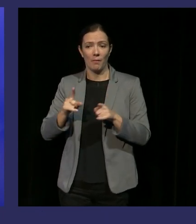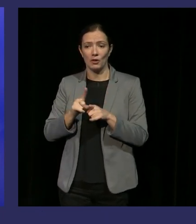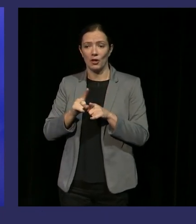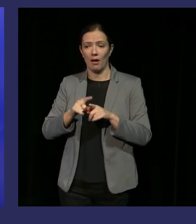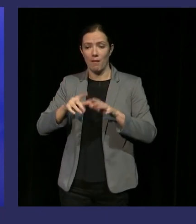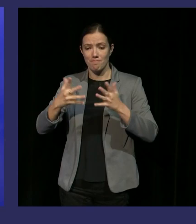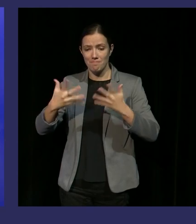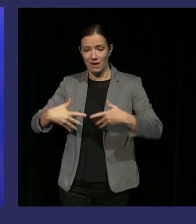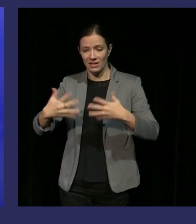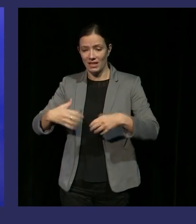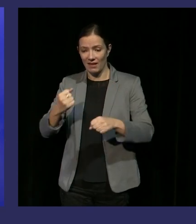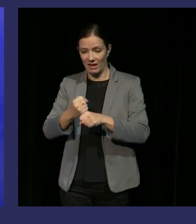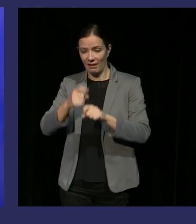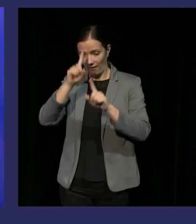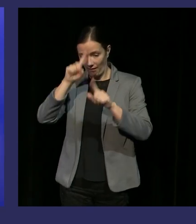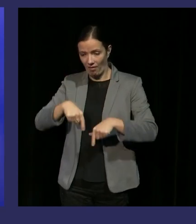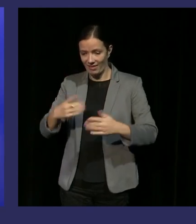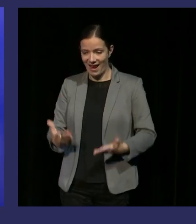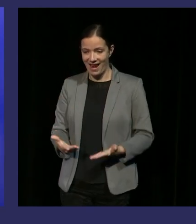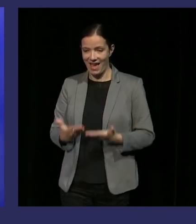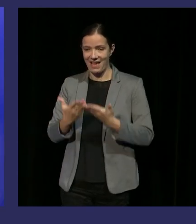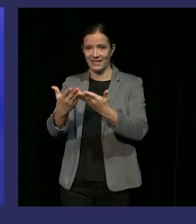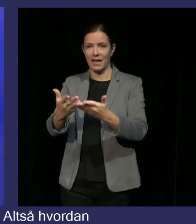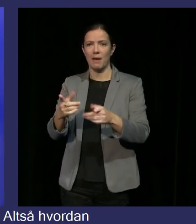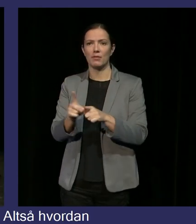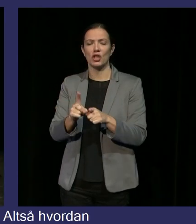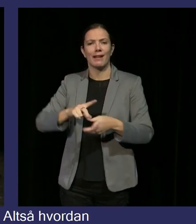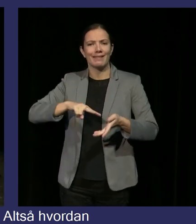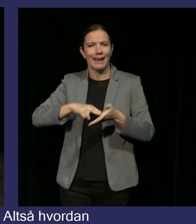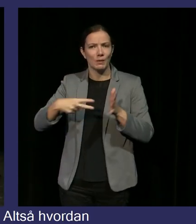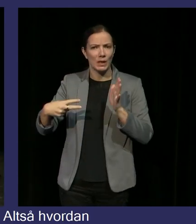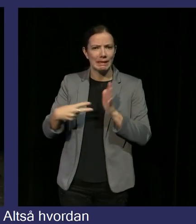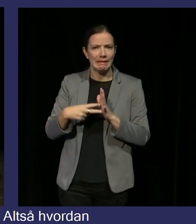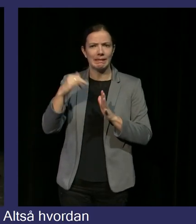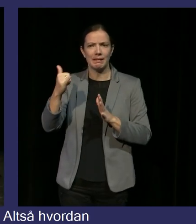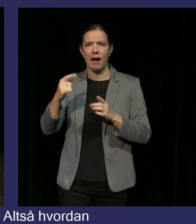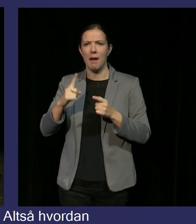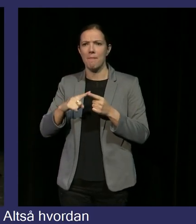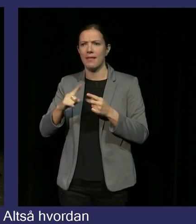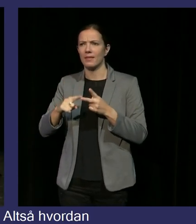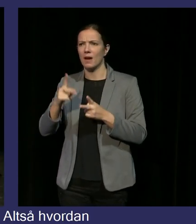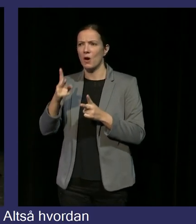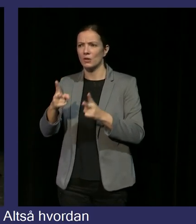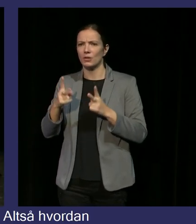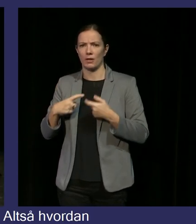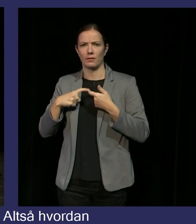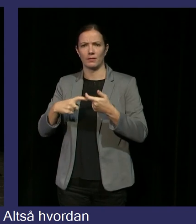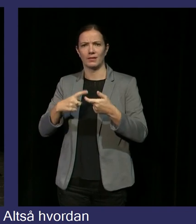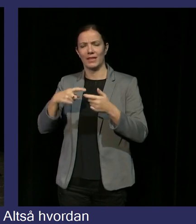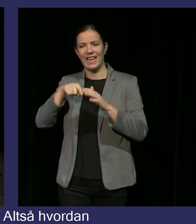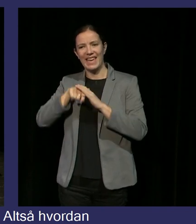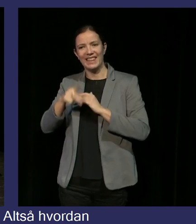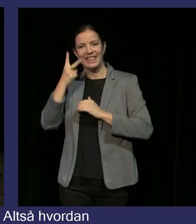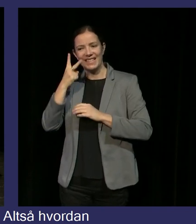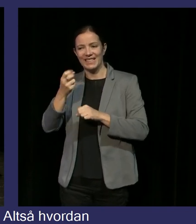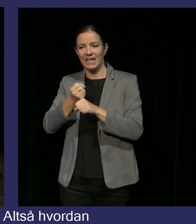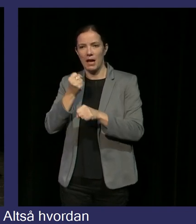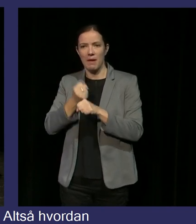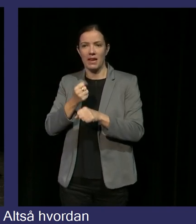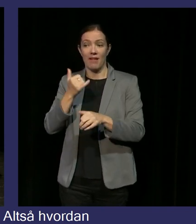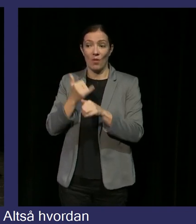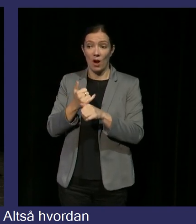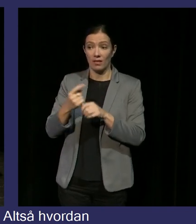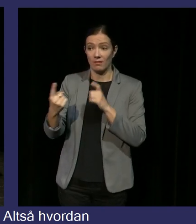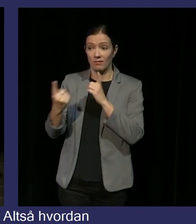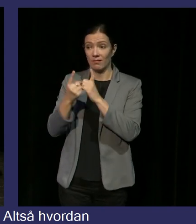kan faktisk lese det, altså teknologien. Og så har vi jo også dette med innsiktsarbeid, altså hvordan skal du snakke med